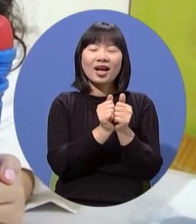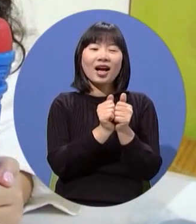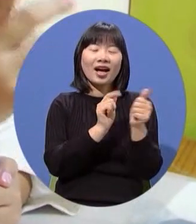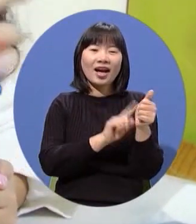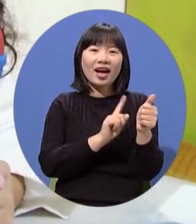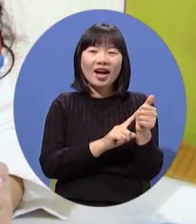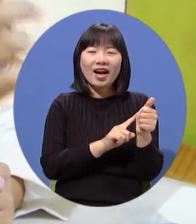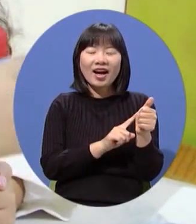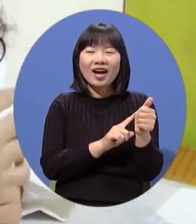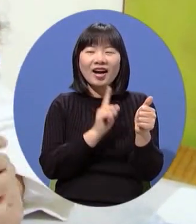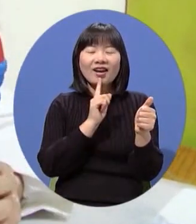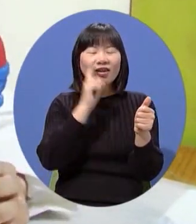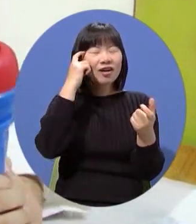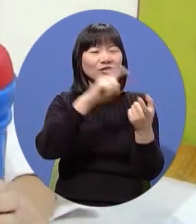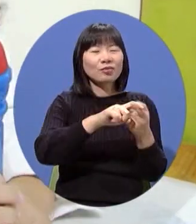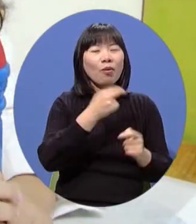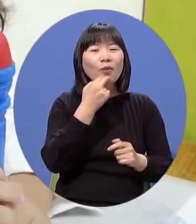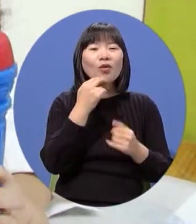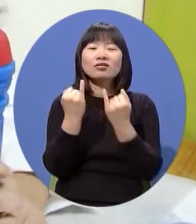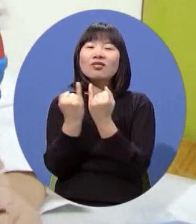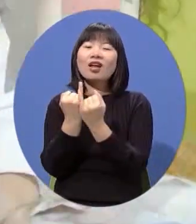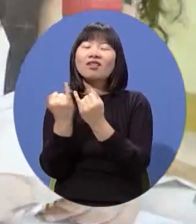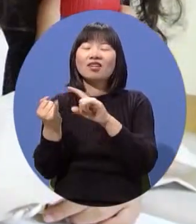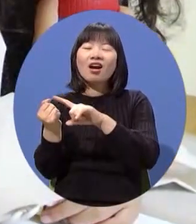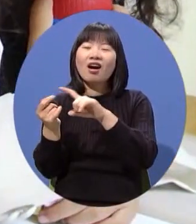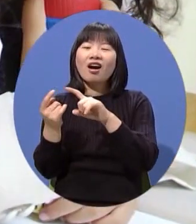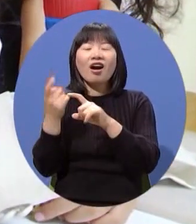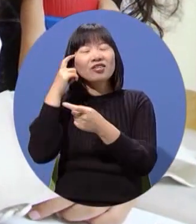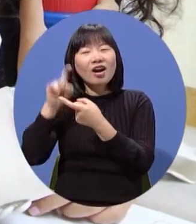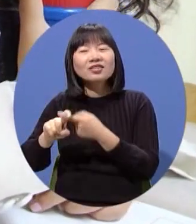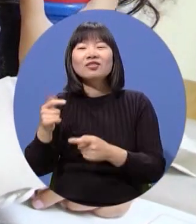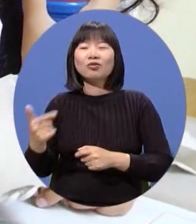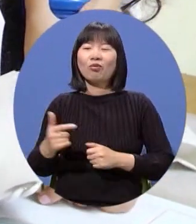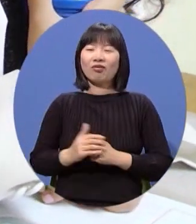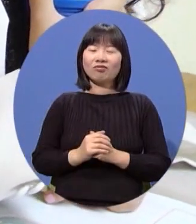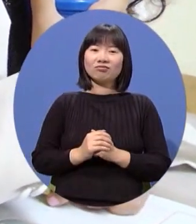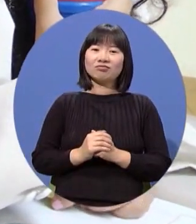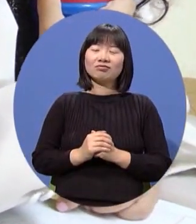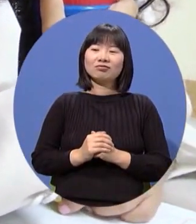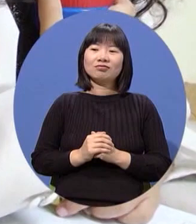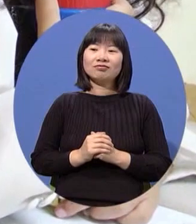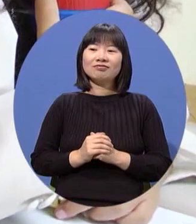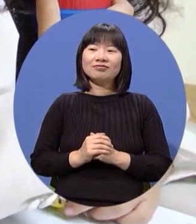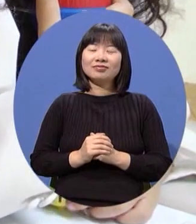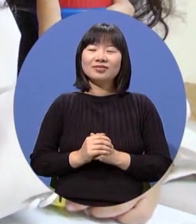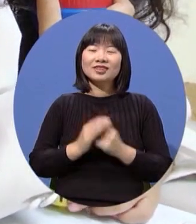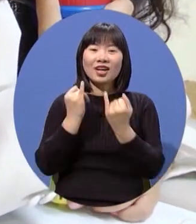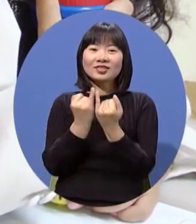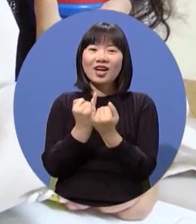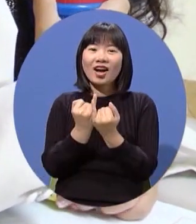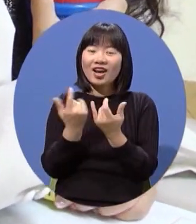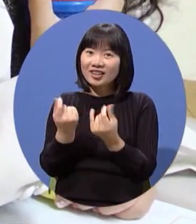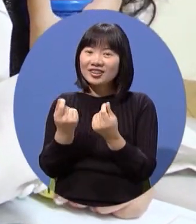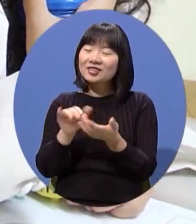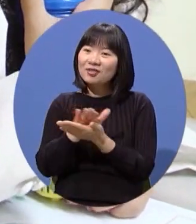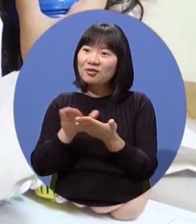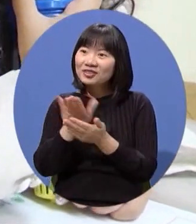남자애들한테는 관심 없고 여자애들한테는 관심 없어요. 여자하고 놀고 싶어요. 여자애들이랑 놀고